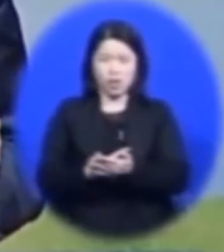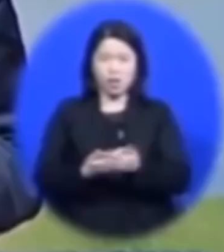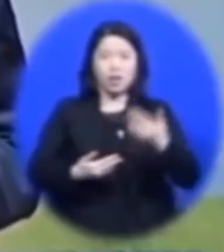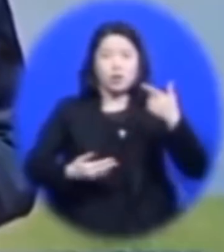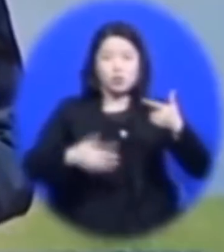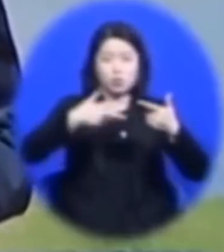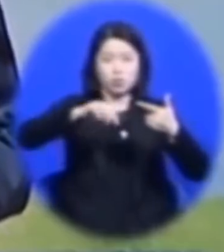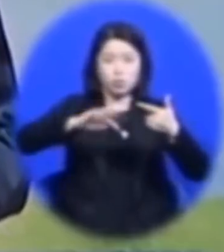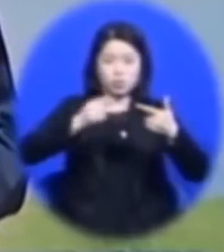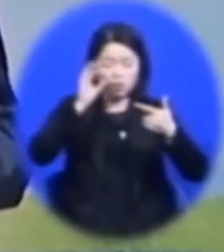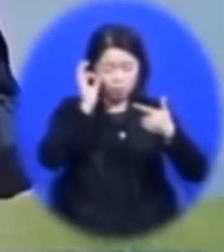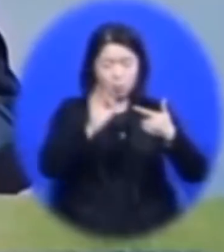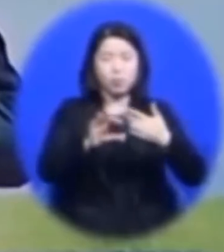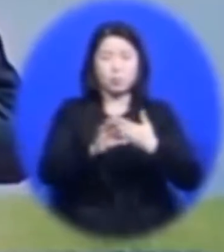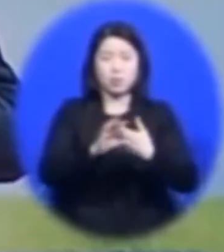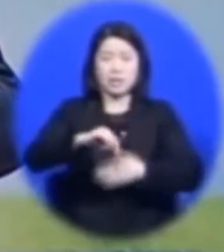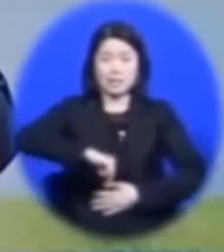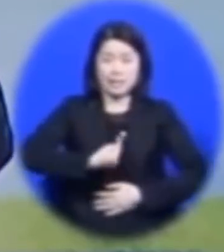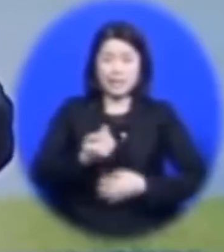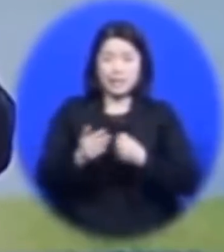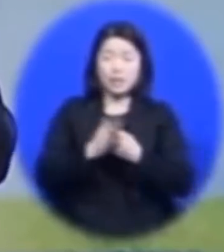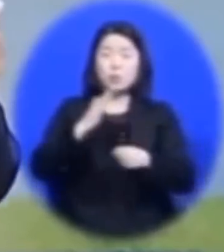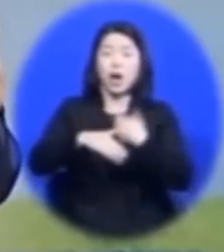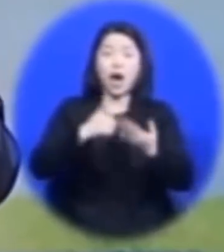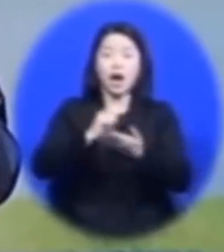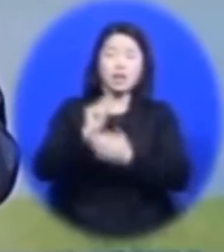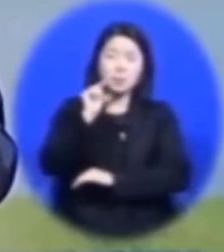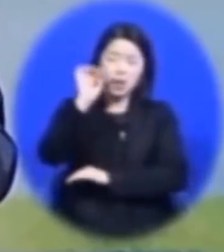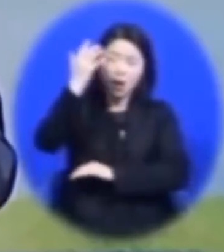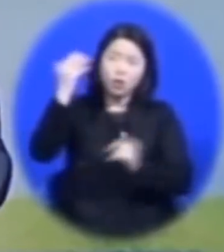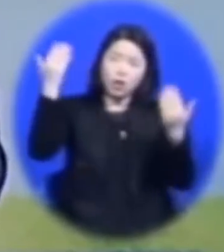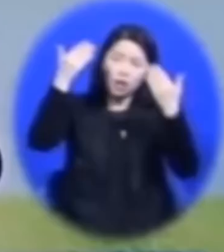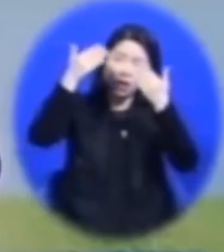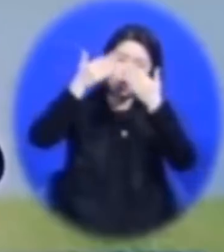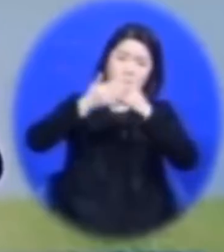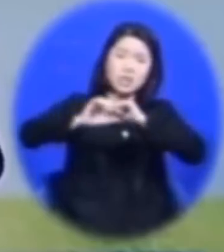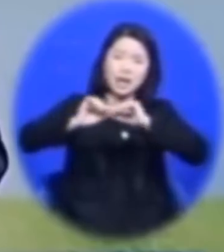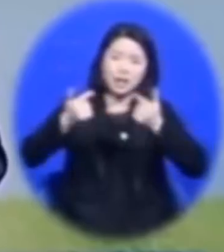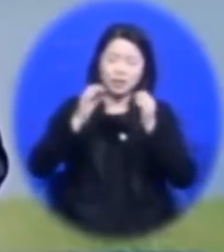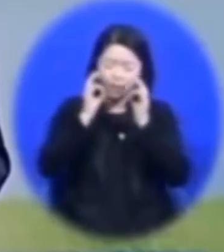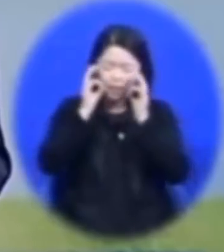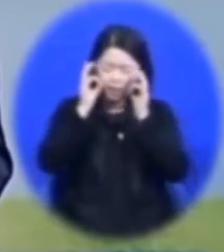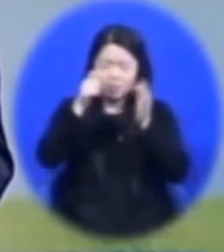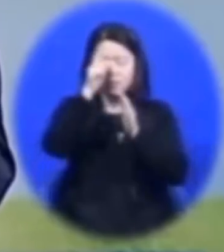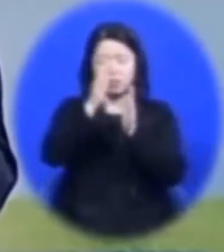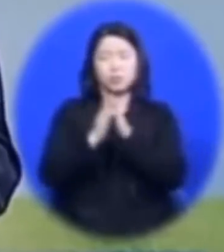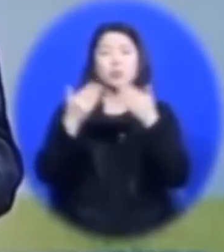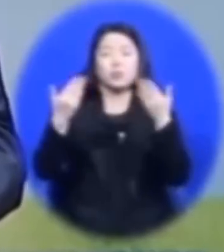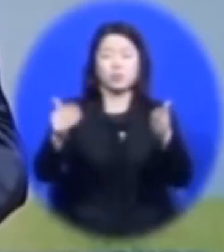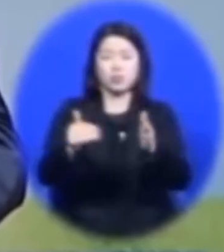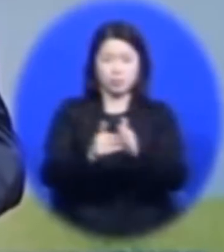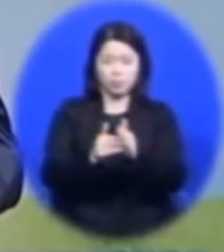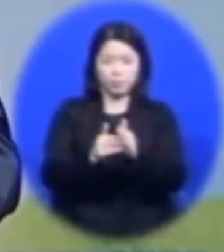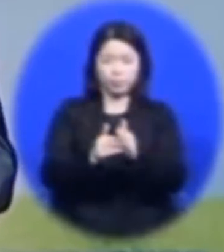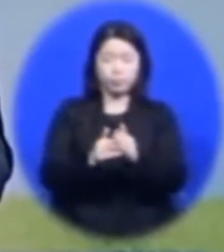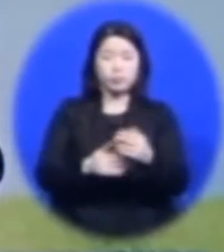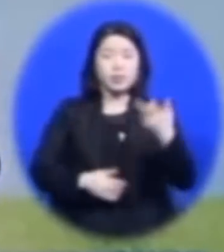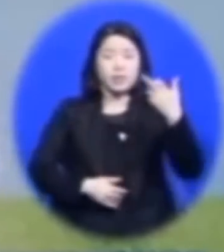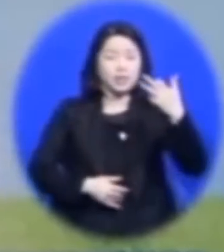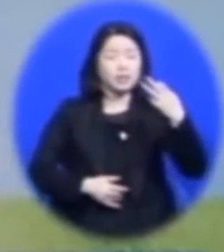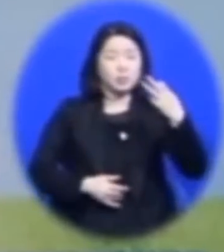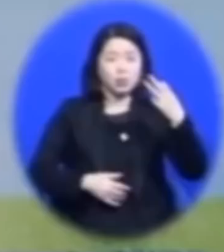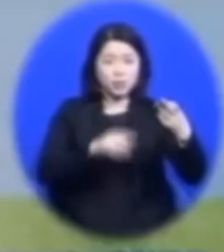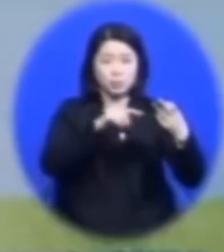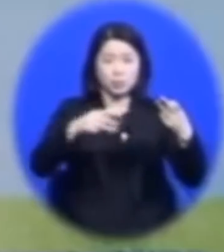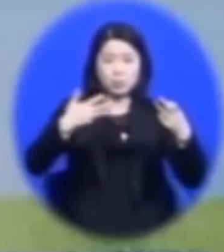보면 자기 때문에 하나님의 영광이 가려워 지지 않기를 간절히 기도합니다 13절에서